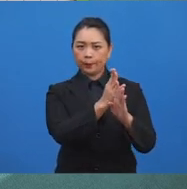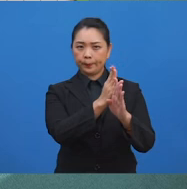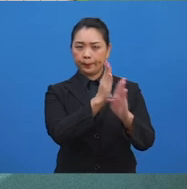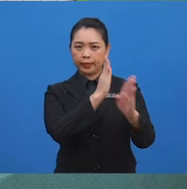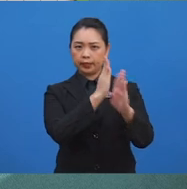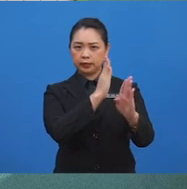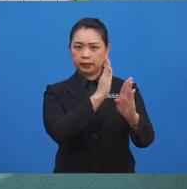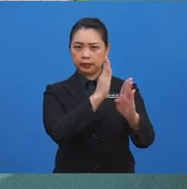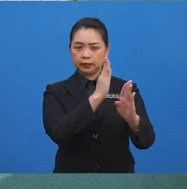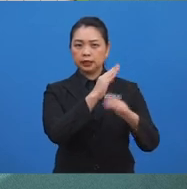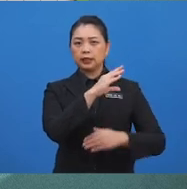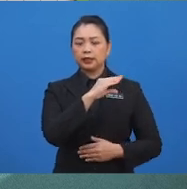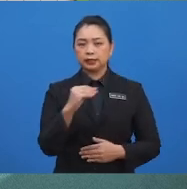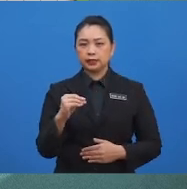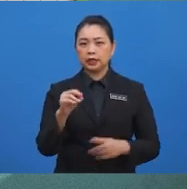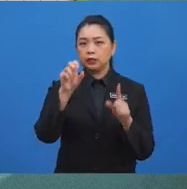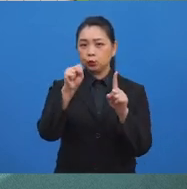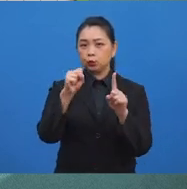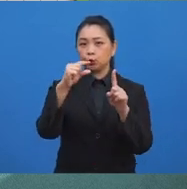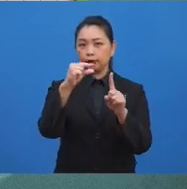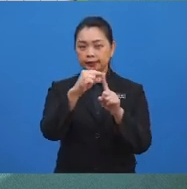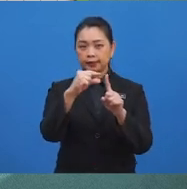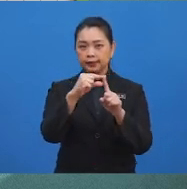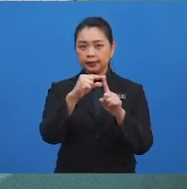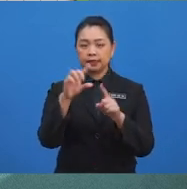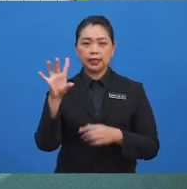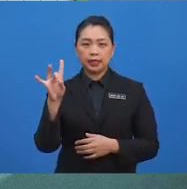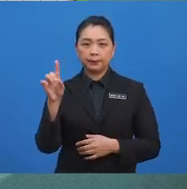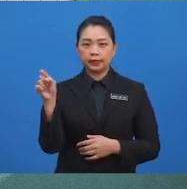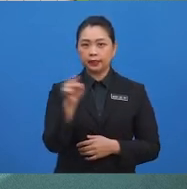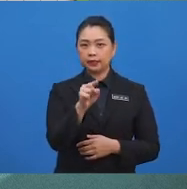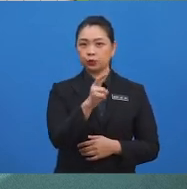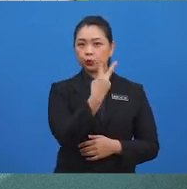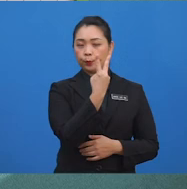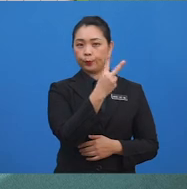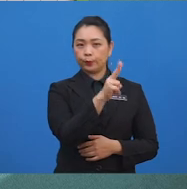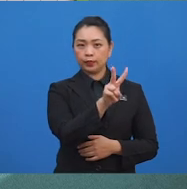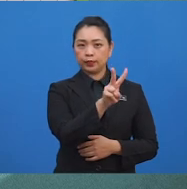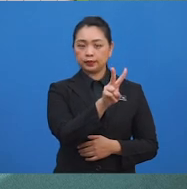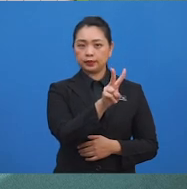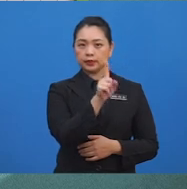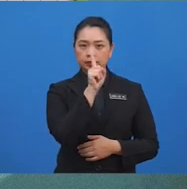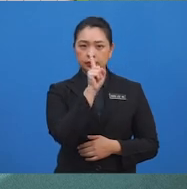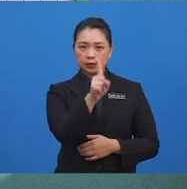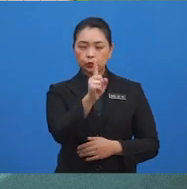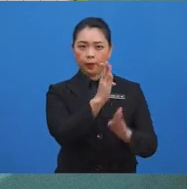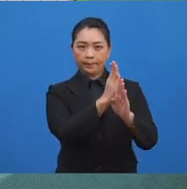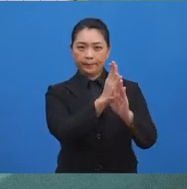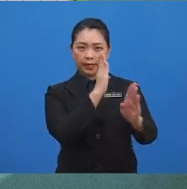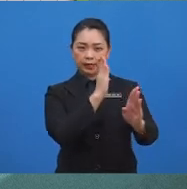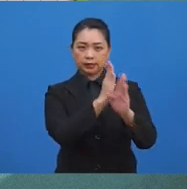bilangan suku kt8 hingga 12 suka these baris